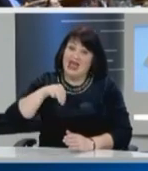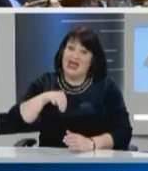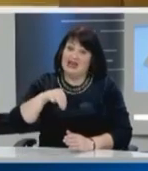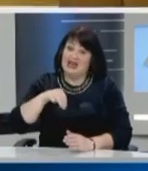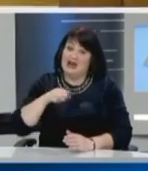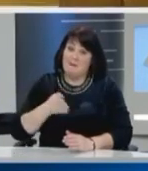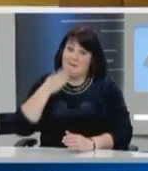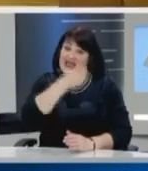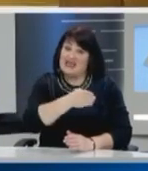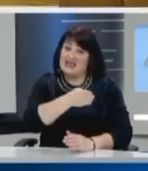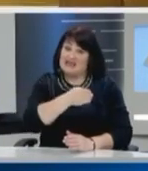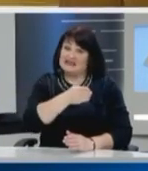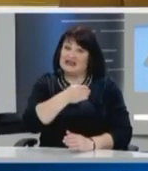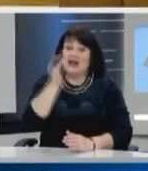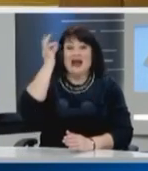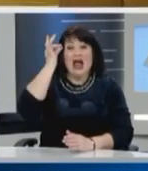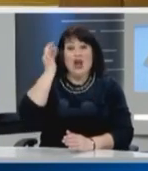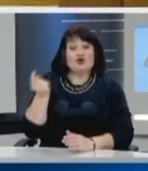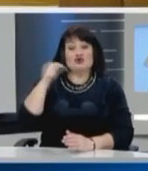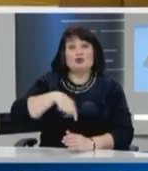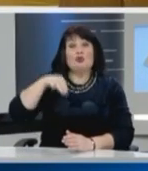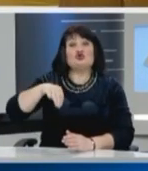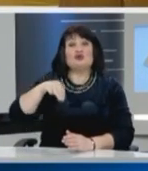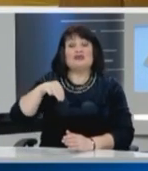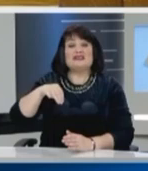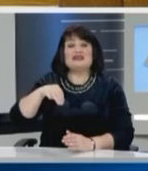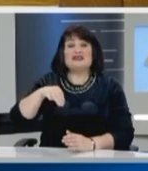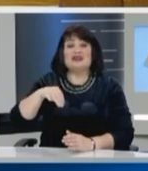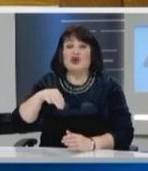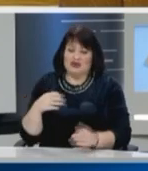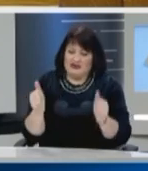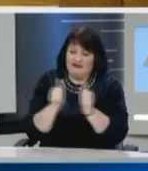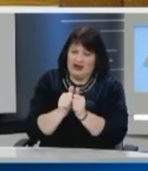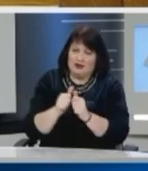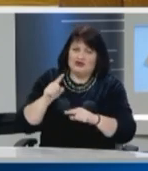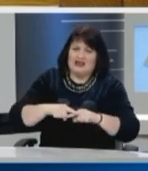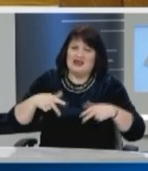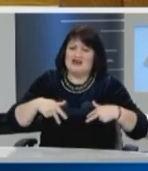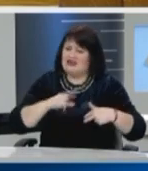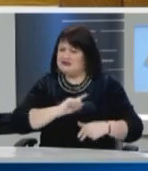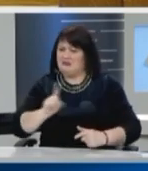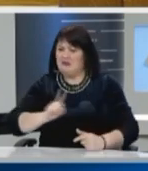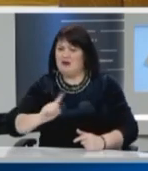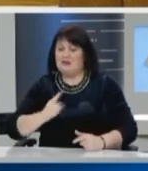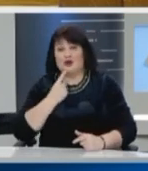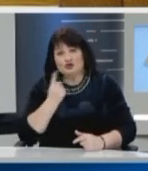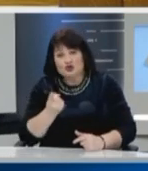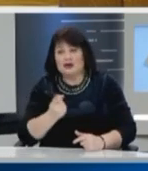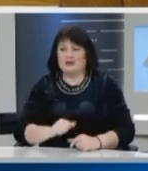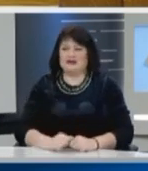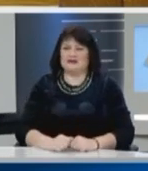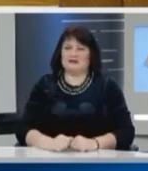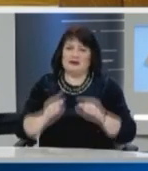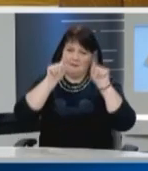τις υποδείξεις εδώ στον Επίτροπο Μοσχοβησή ότι δεν μπορεί να κρατάει μια τόσο φιλική στάση στην ελληνική κυβέρνηση. Κλείνω